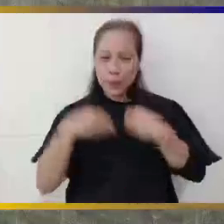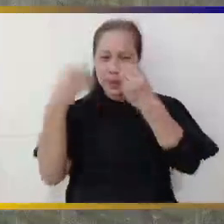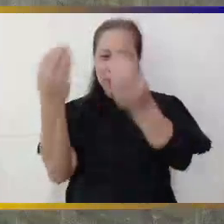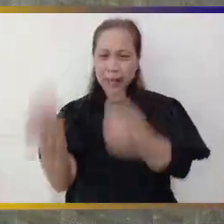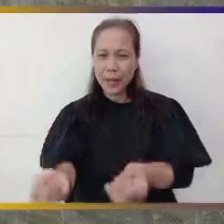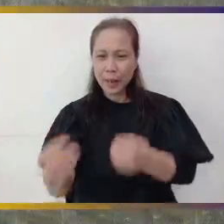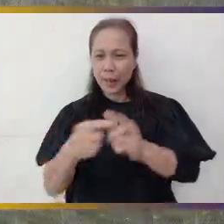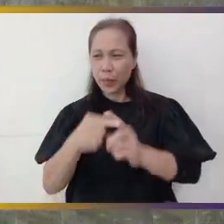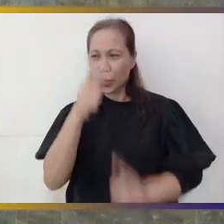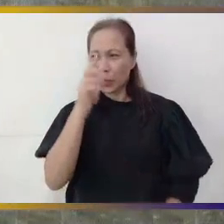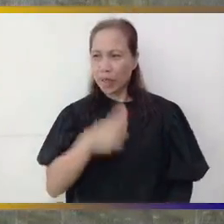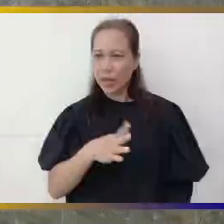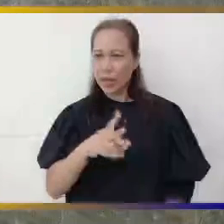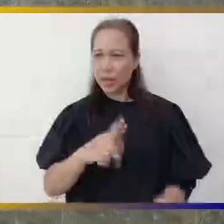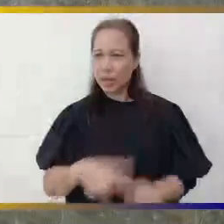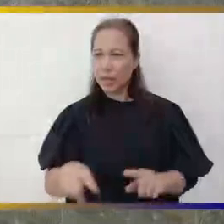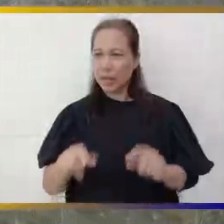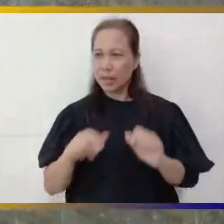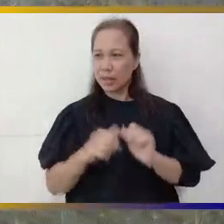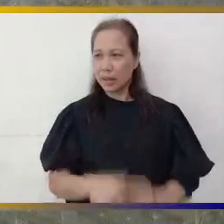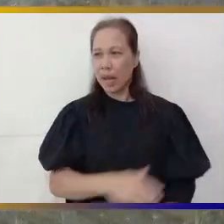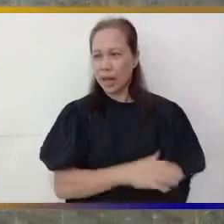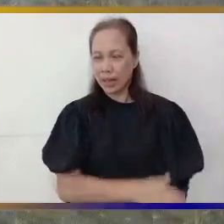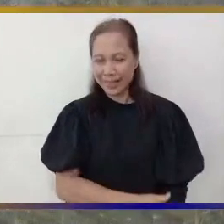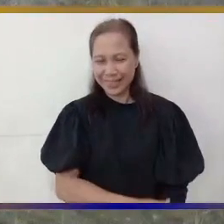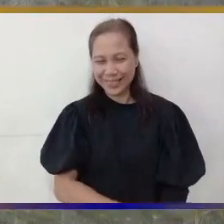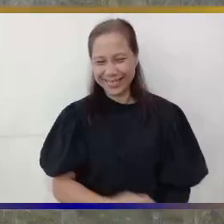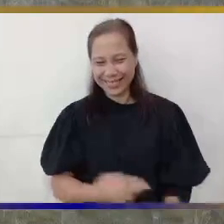Panginoon magpatulong ka kay